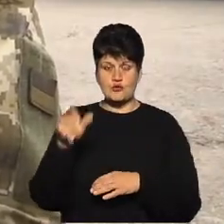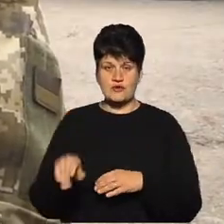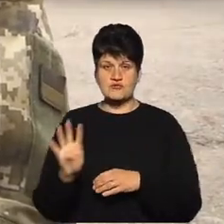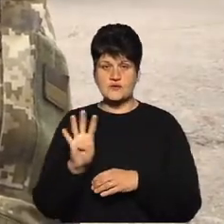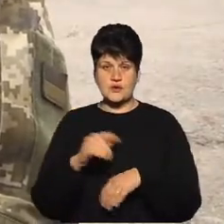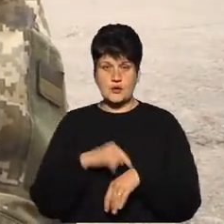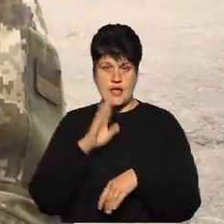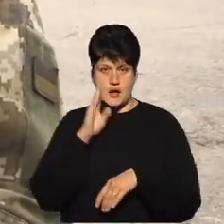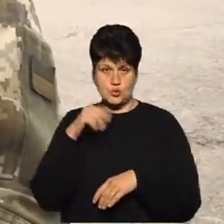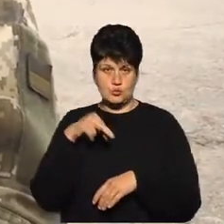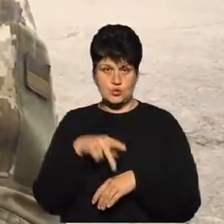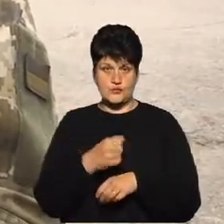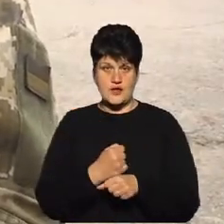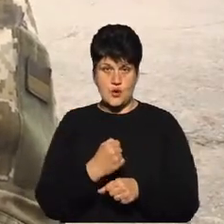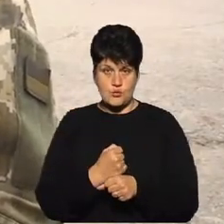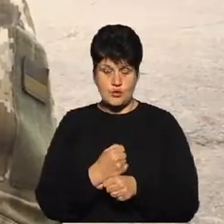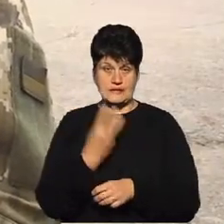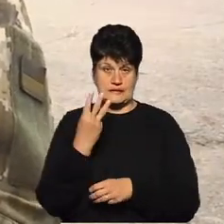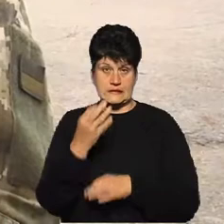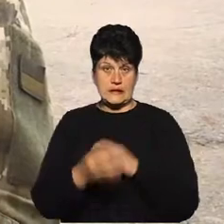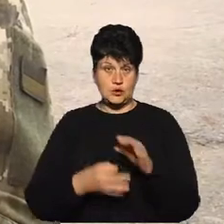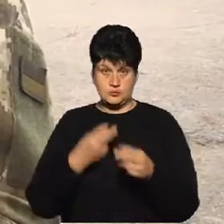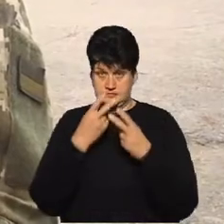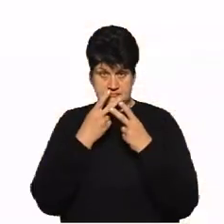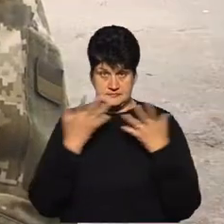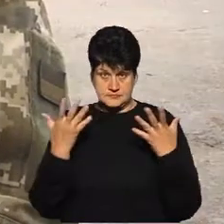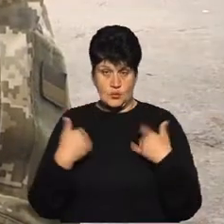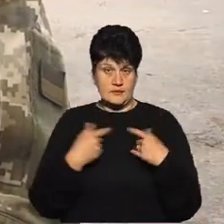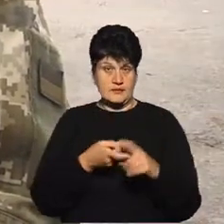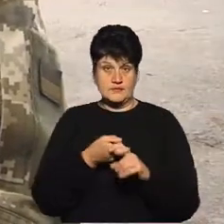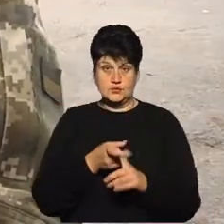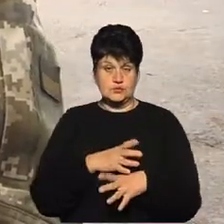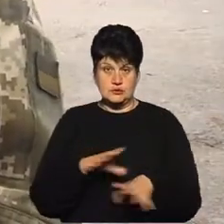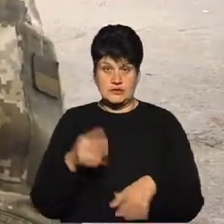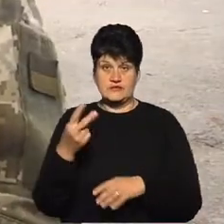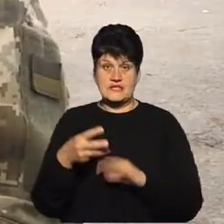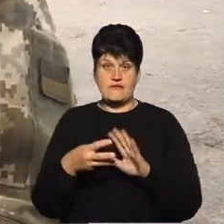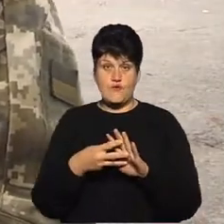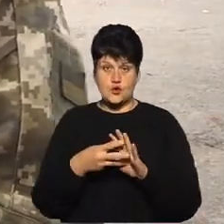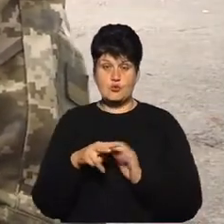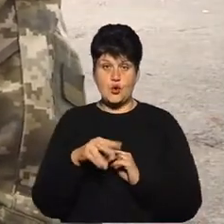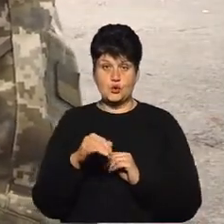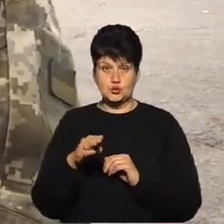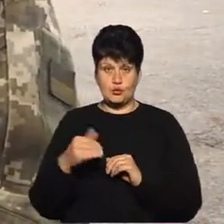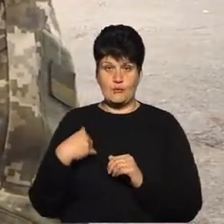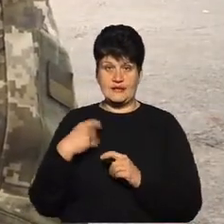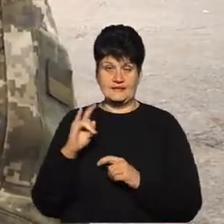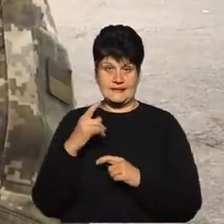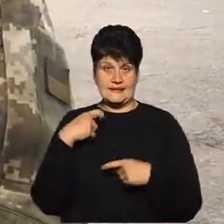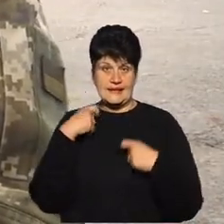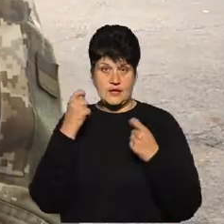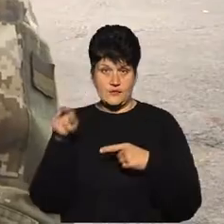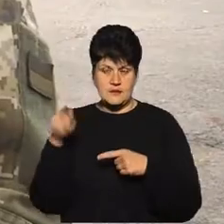роботу. Пішов і 3 доби його не бачила. У мене не було зв'язку. 28 лютого у мене у дитини день народження. Він